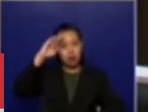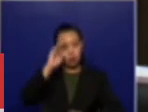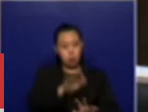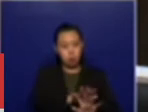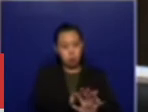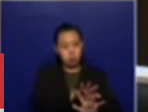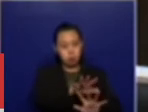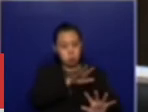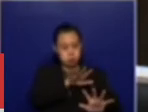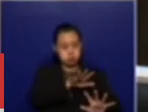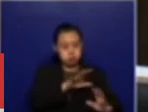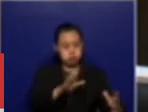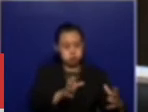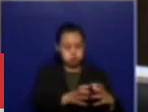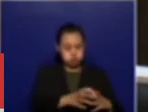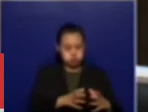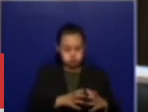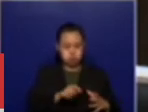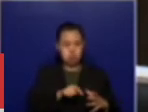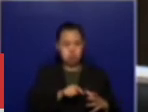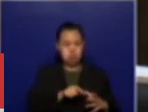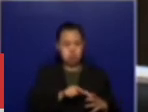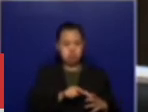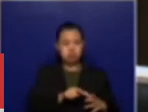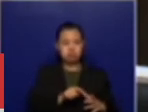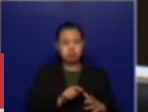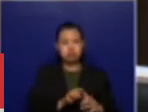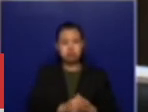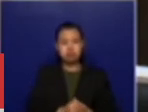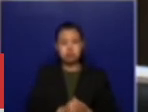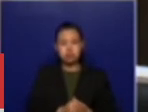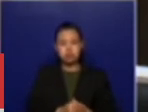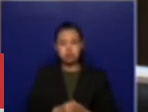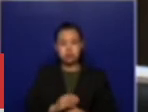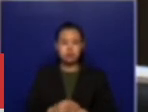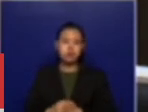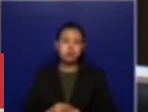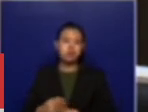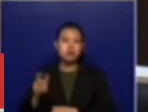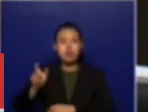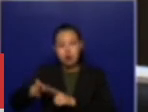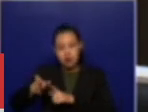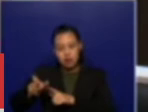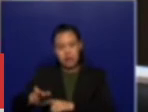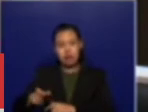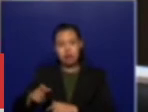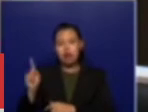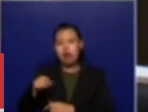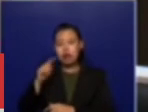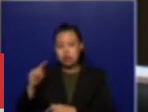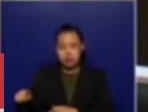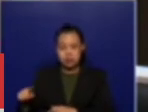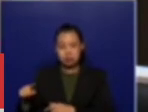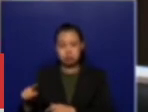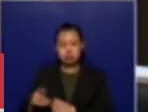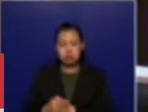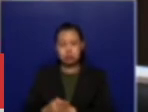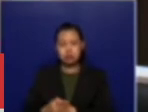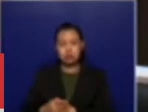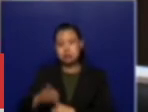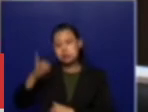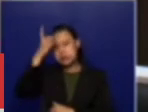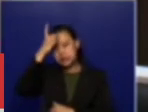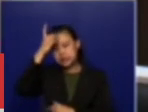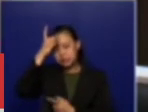3กองทัพของประเทศใหญ่ๆฝรั่งเศสอังกฤษเยอรมันนะครับรวมกันก็ยังมีข้าราชการไม่เท่าเลยนะครับ